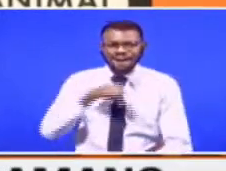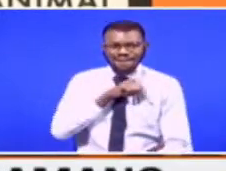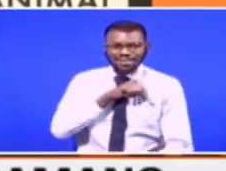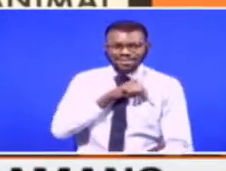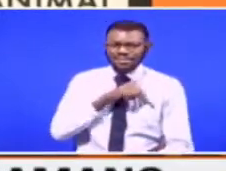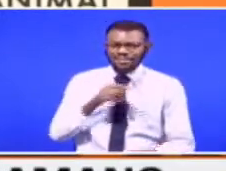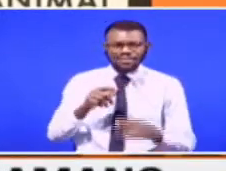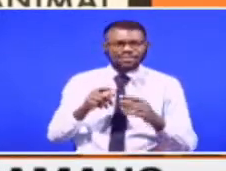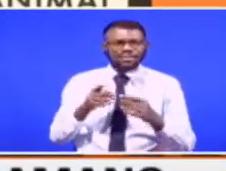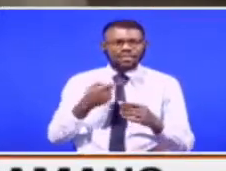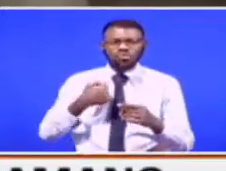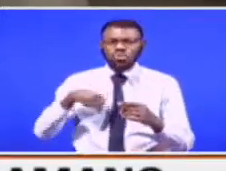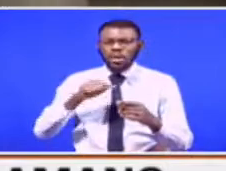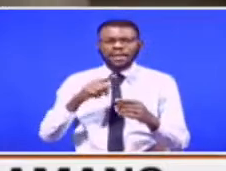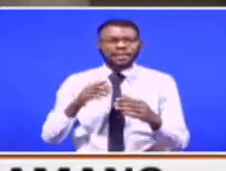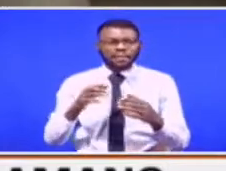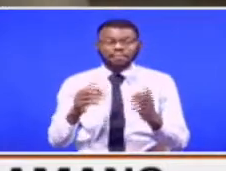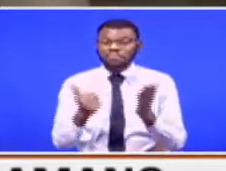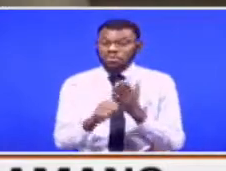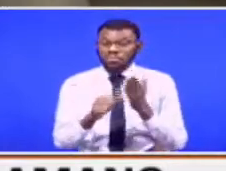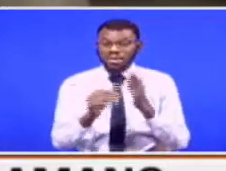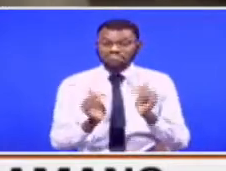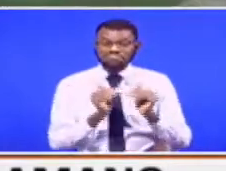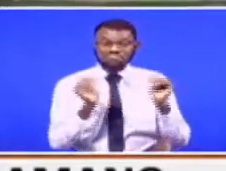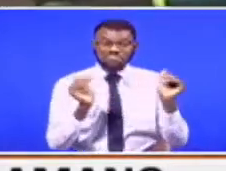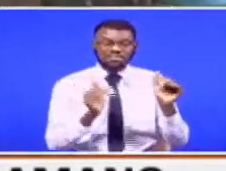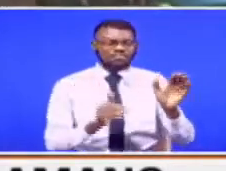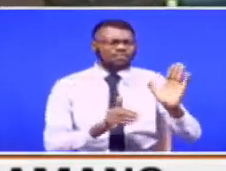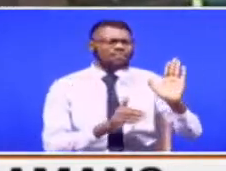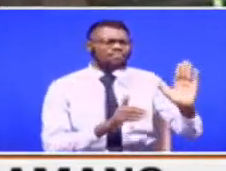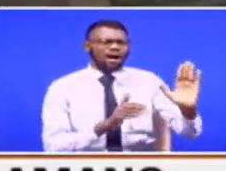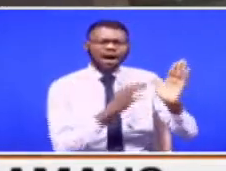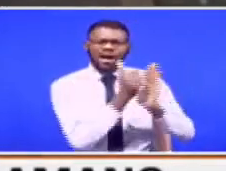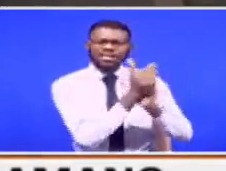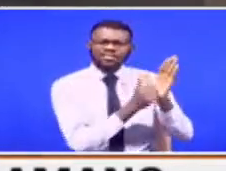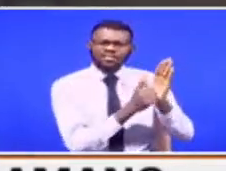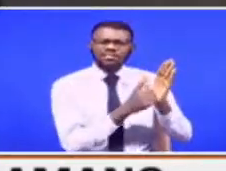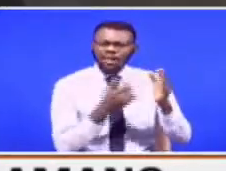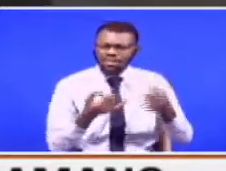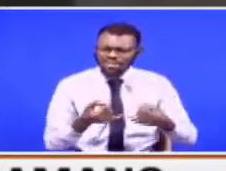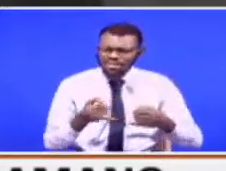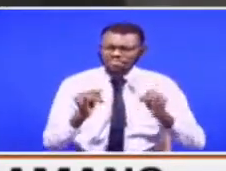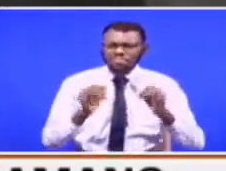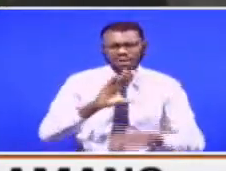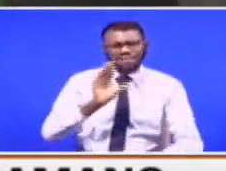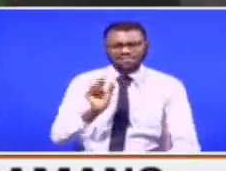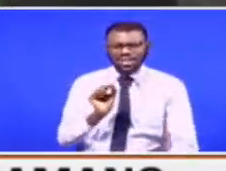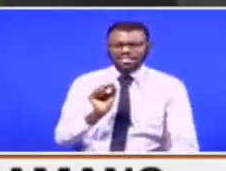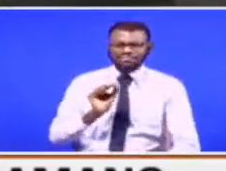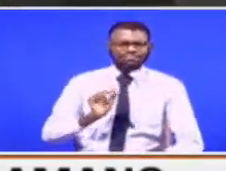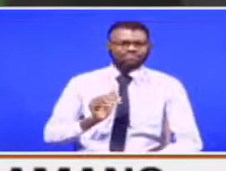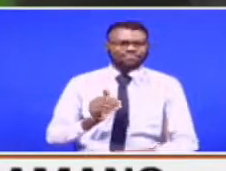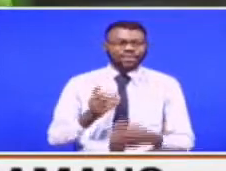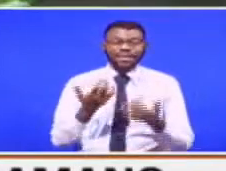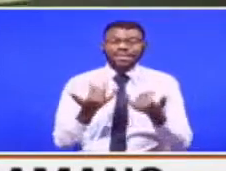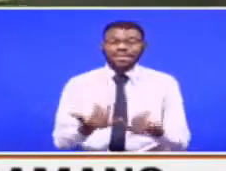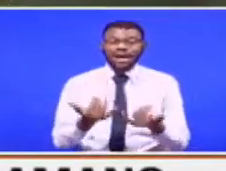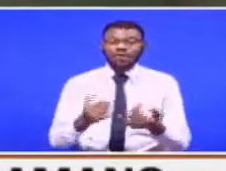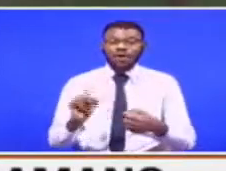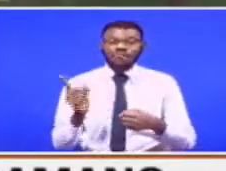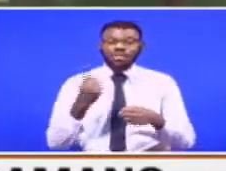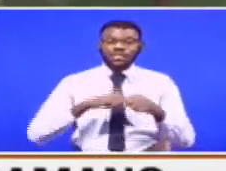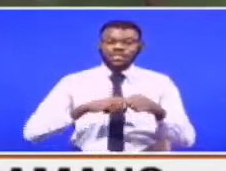option but to bear the brunt of what their agenda is. Huku macho yote yakilenga mkutano wa kwanza barani Afrika kuweza